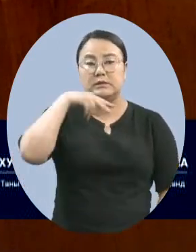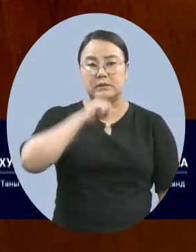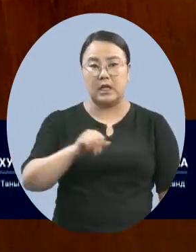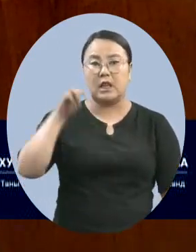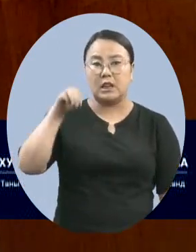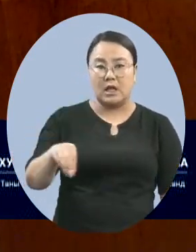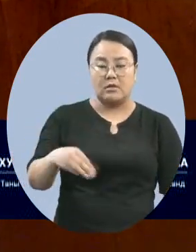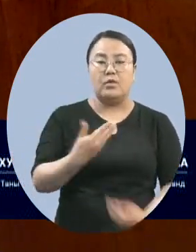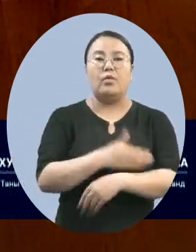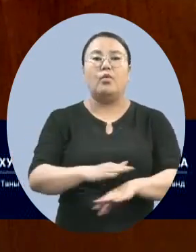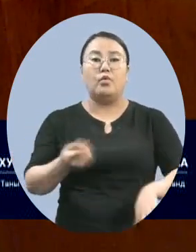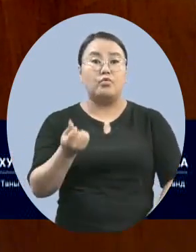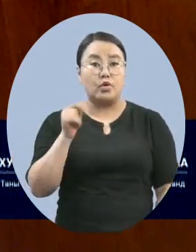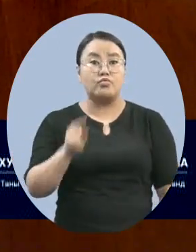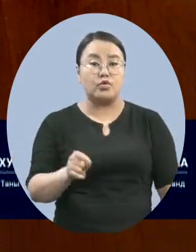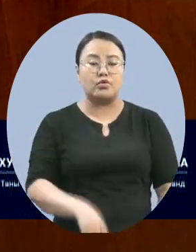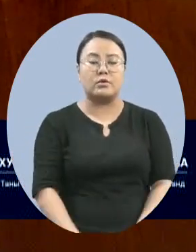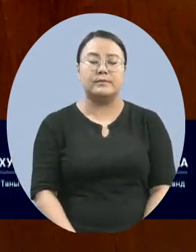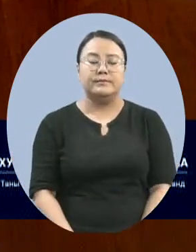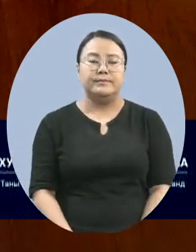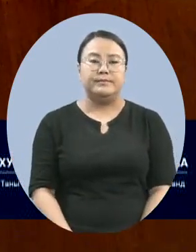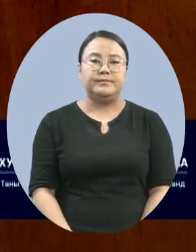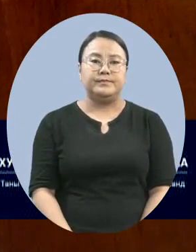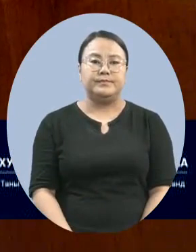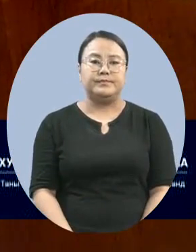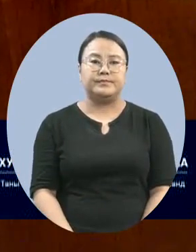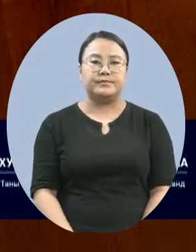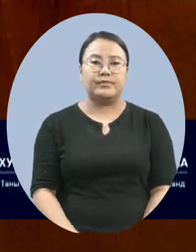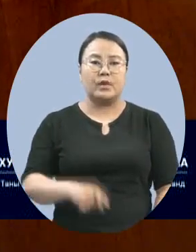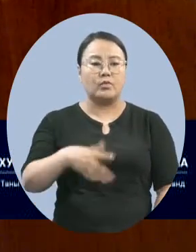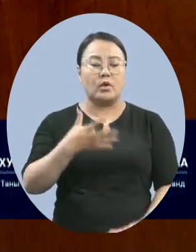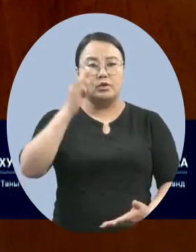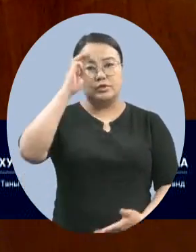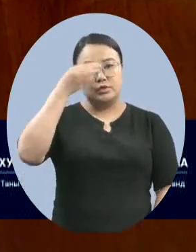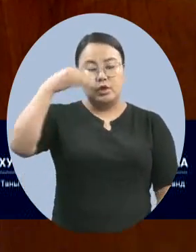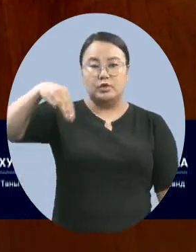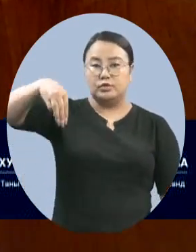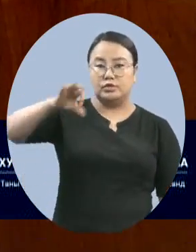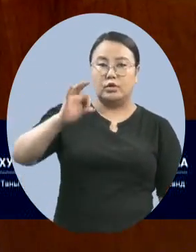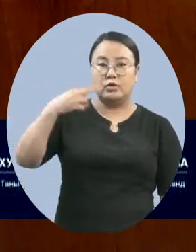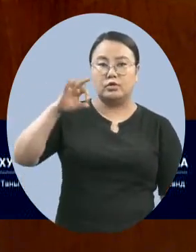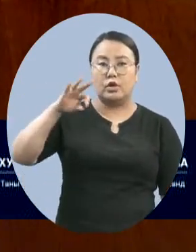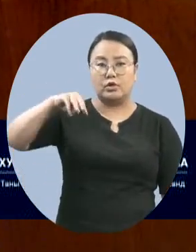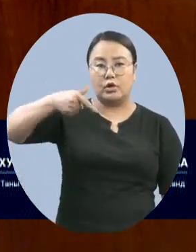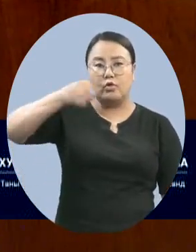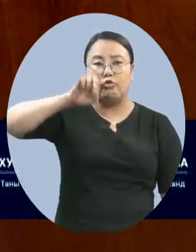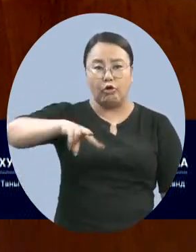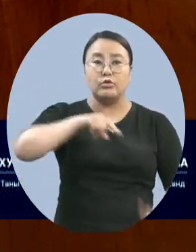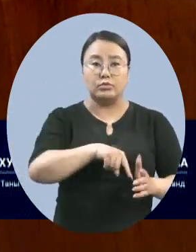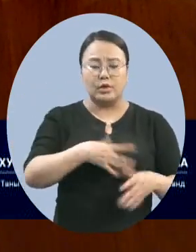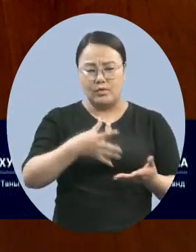дэтгэр тэтгэмж хүүхдийн мөнгө гэдэг. За энэ удаа энэ бол тодтол. Тодтолоор бид бүх асуудлыг шийдэж